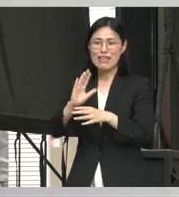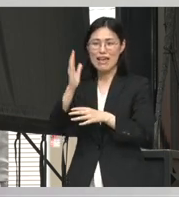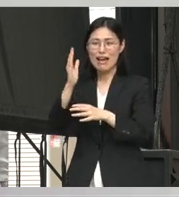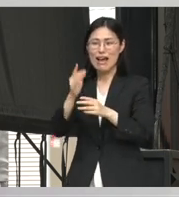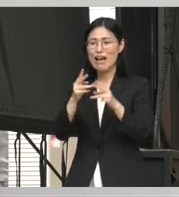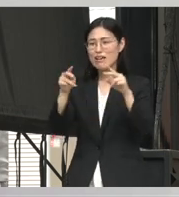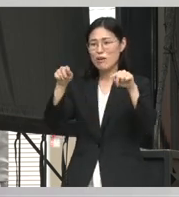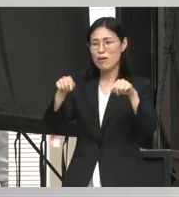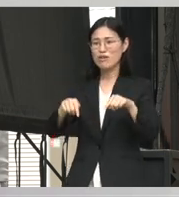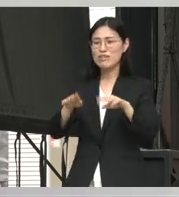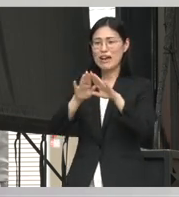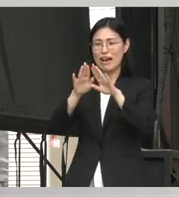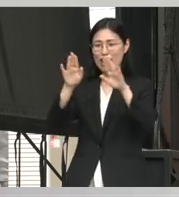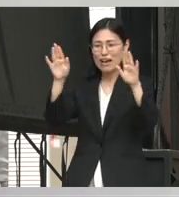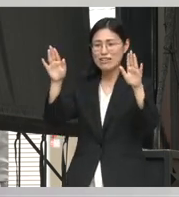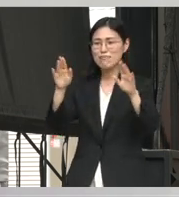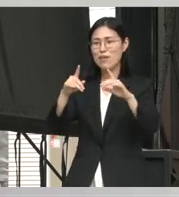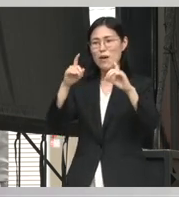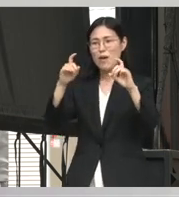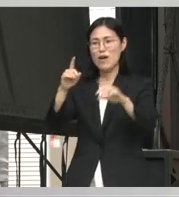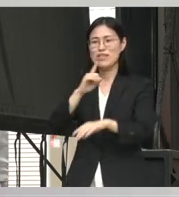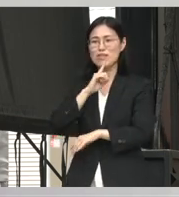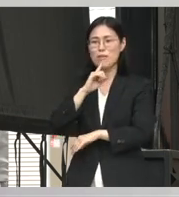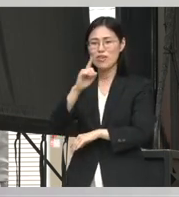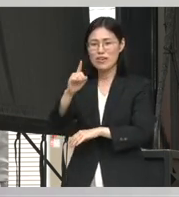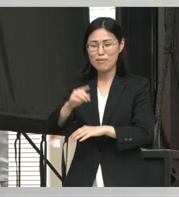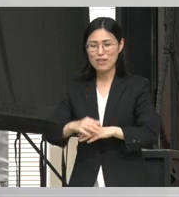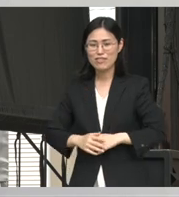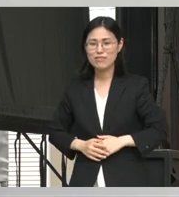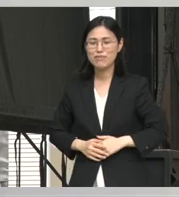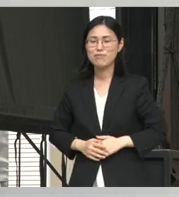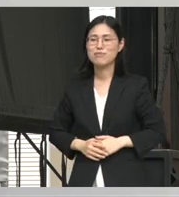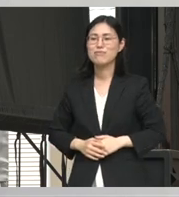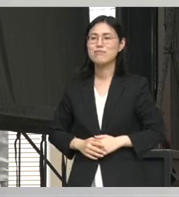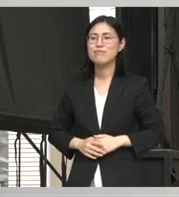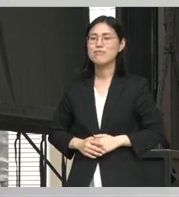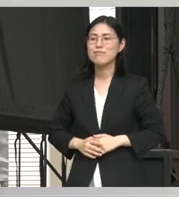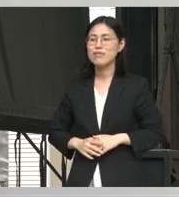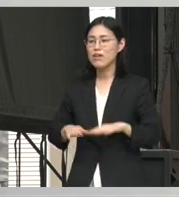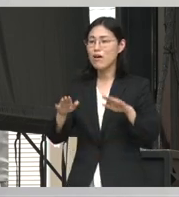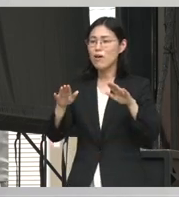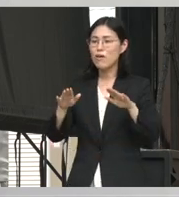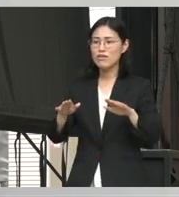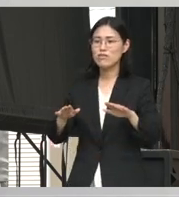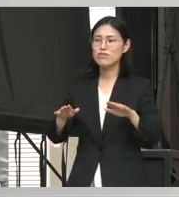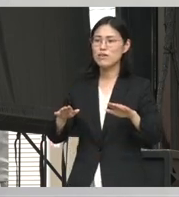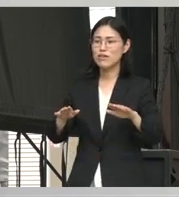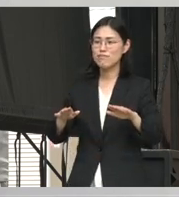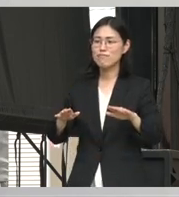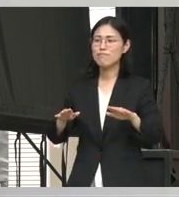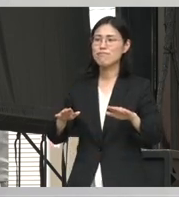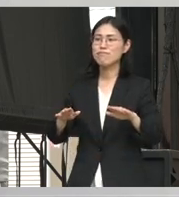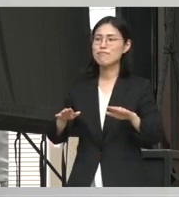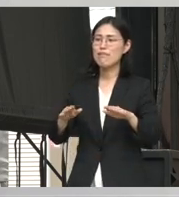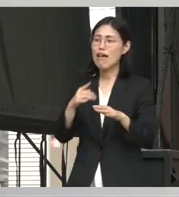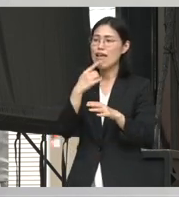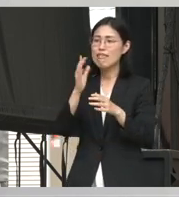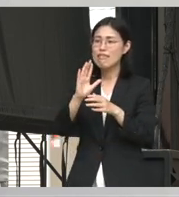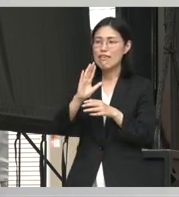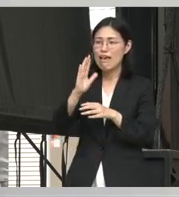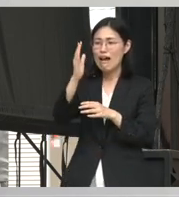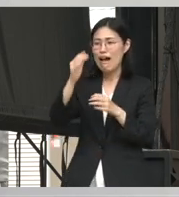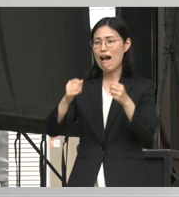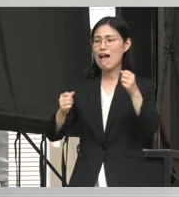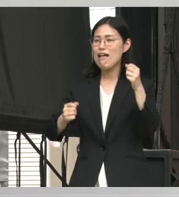りまして、一言ご挨拶を申し上げます。本日は聖火ランナーの皆